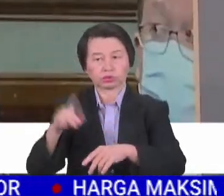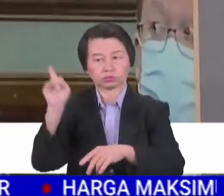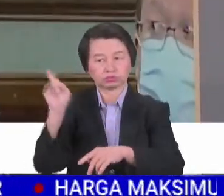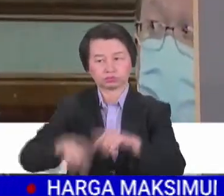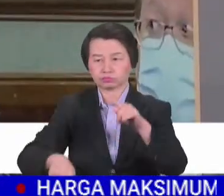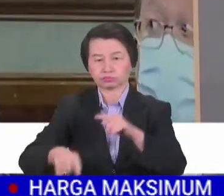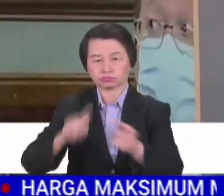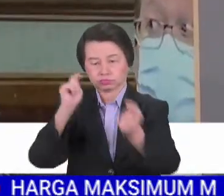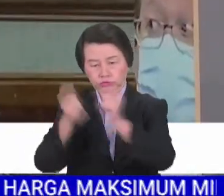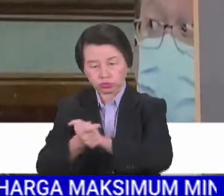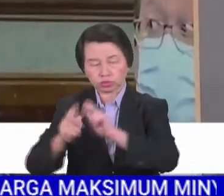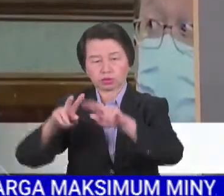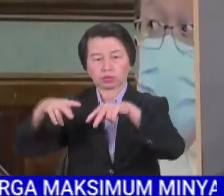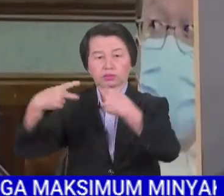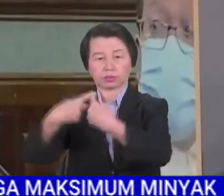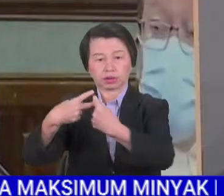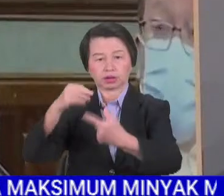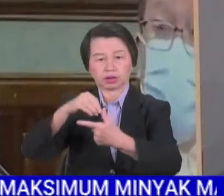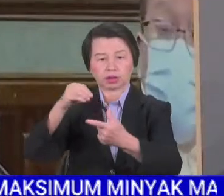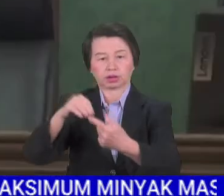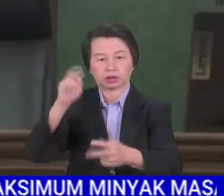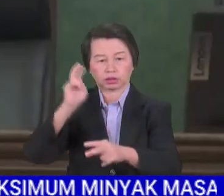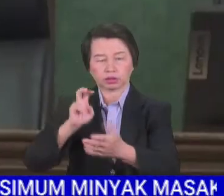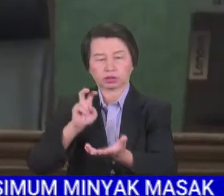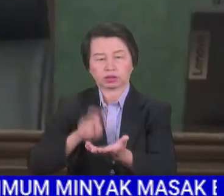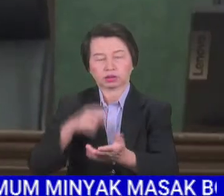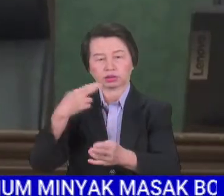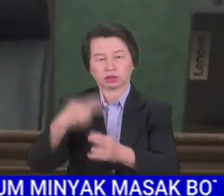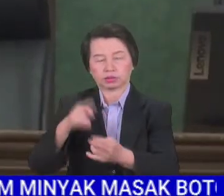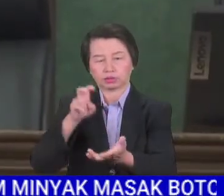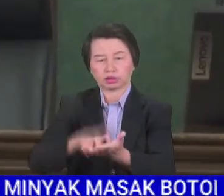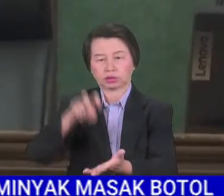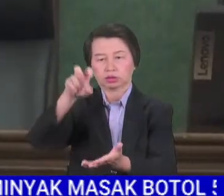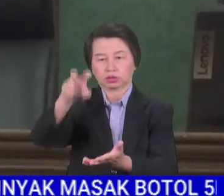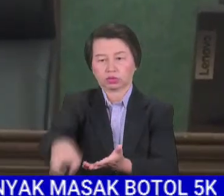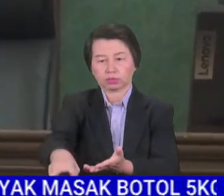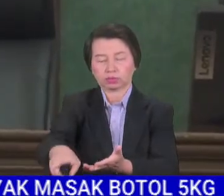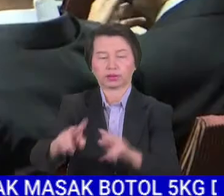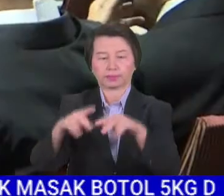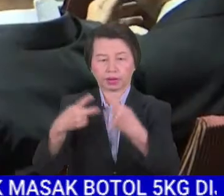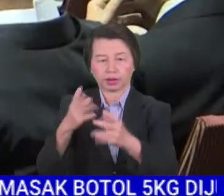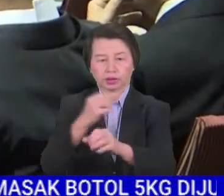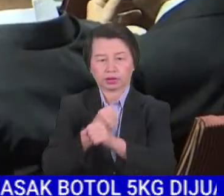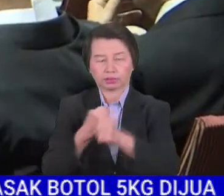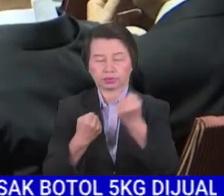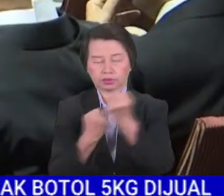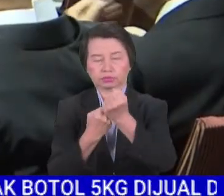Dewan Rakyat bertukar parti atau lebih sinonim dengan istilah lompat parti mendapat sokongan